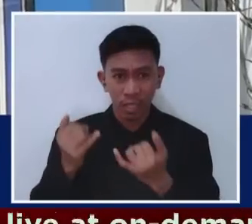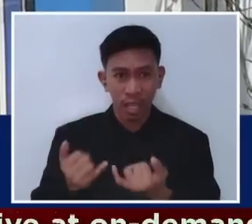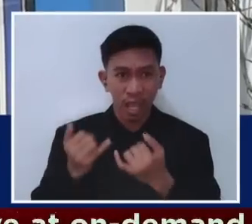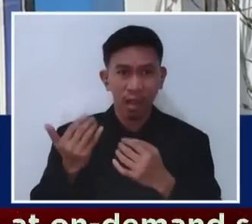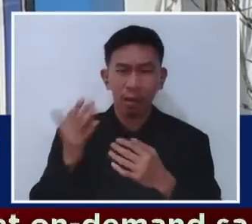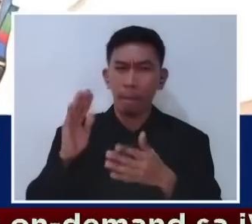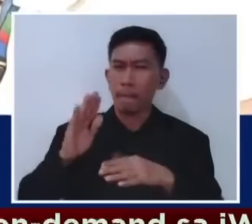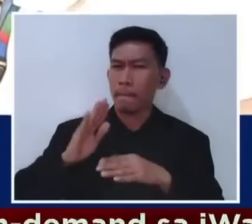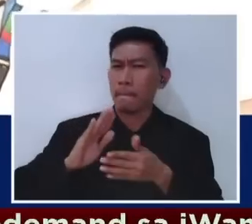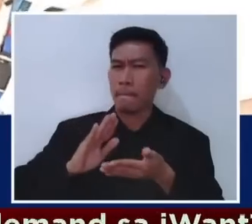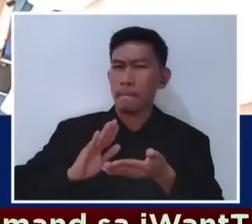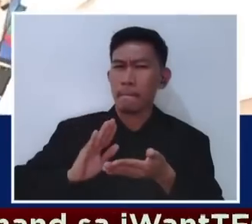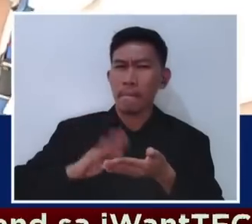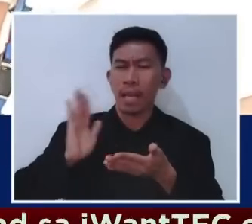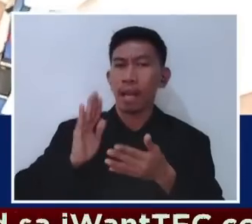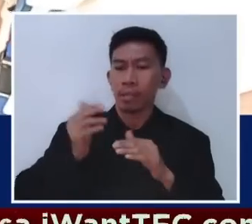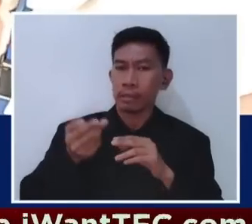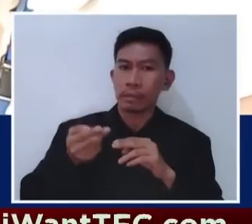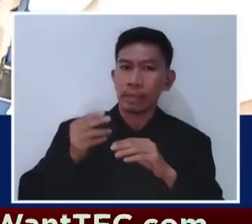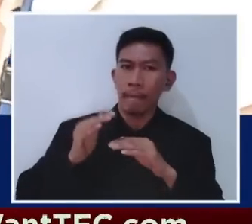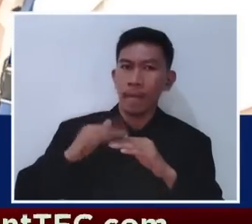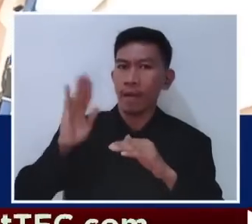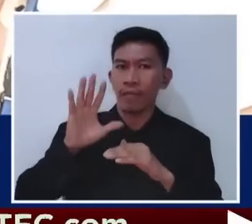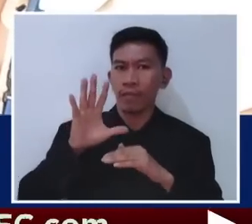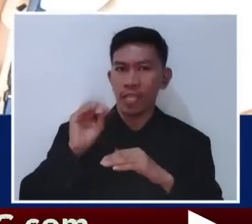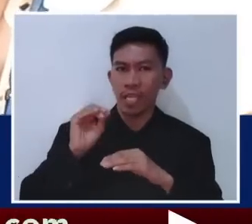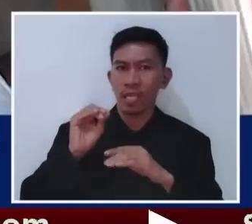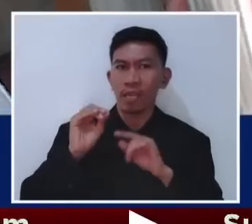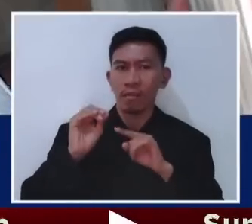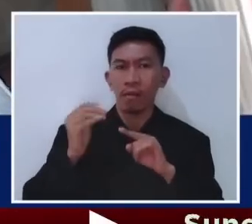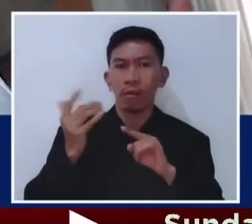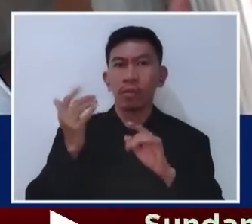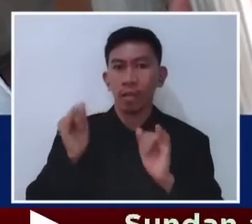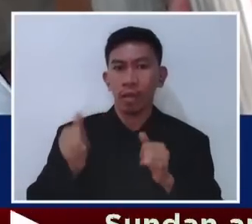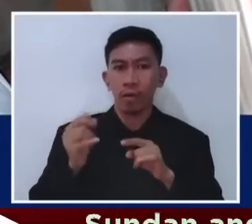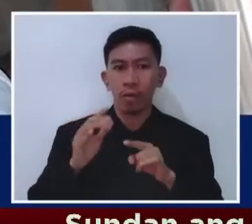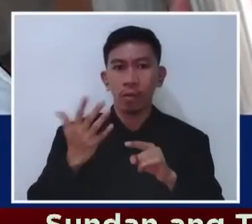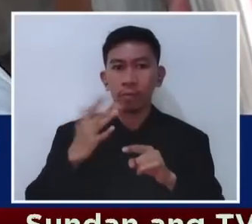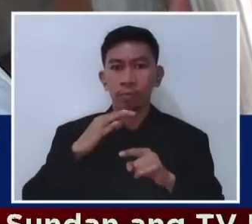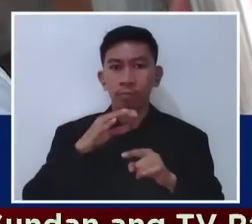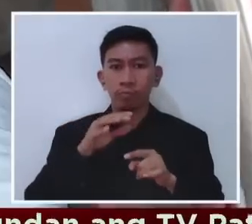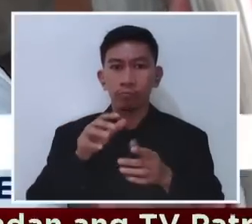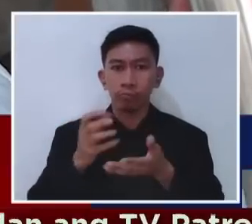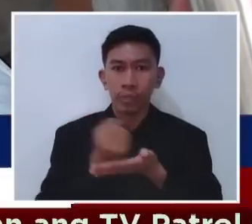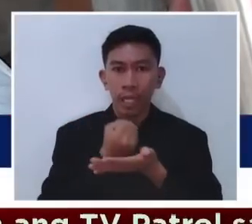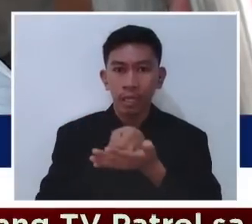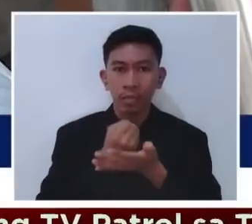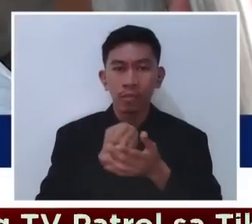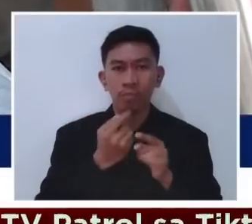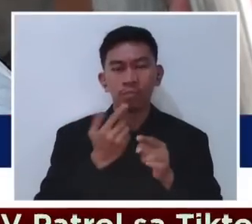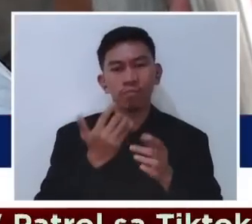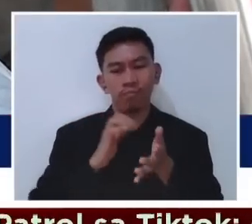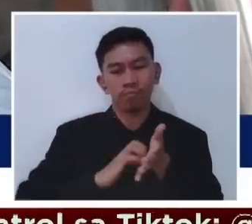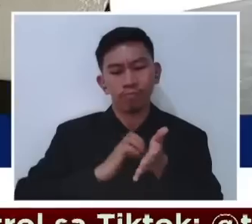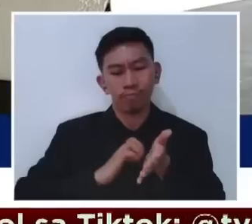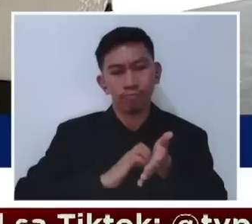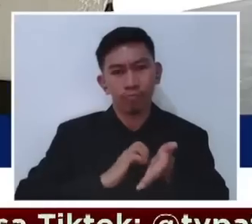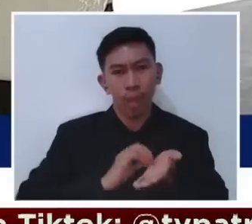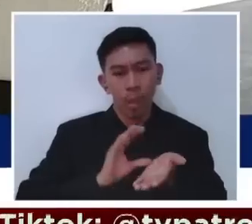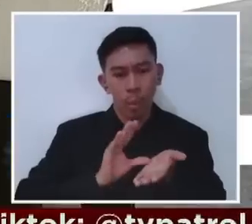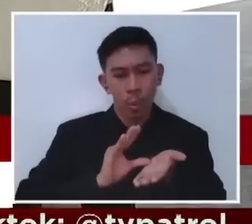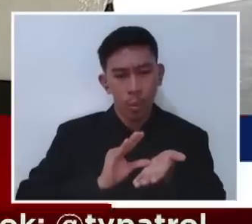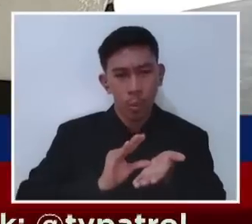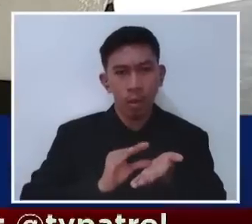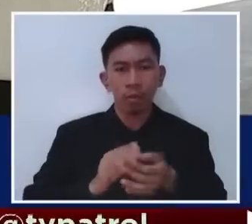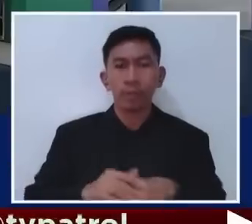50 pesos na ulit. Kaya bawas na naman ang kanilang kita. Wala na kaming gigitaan kung patuloy pa rin itaas yung diesel. 51